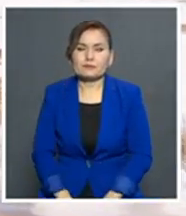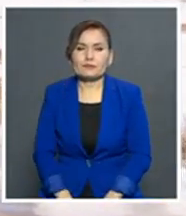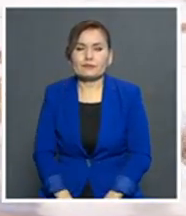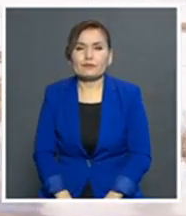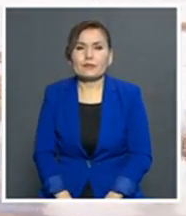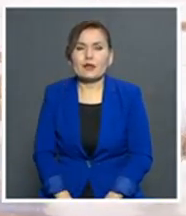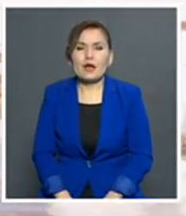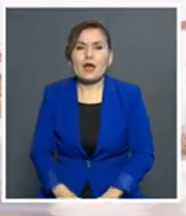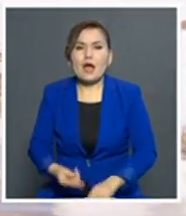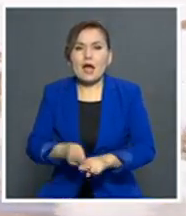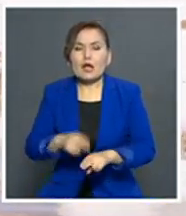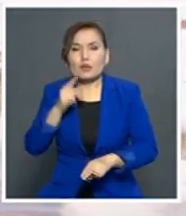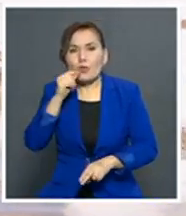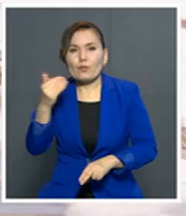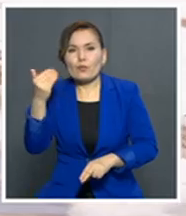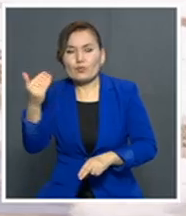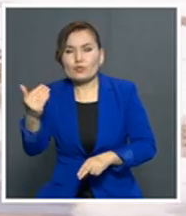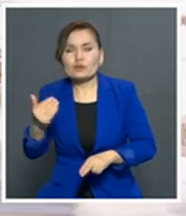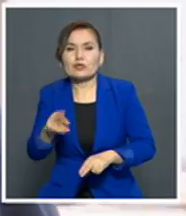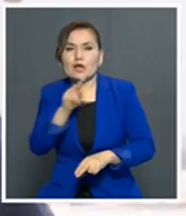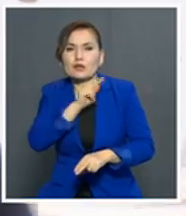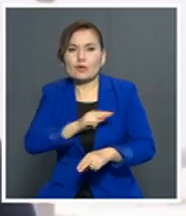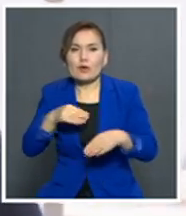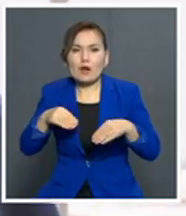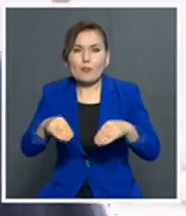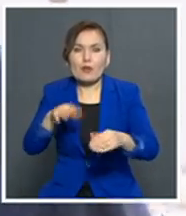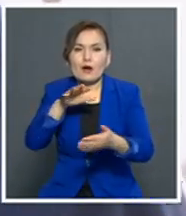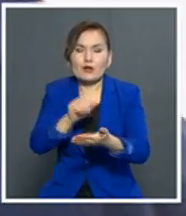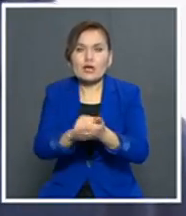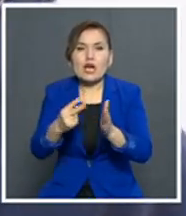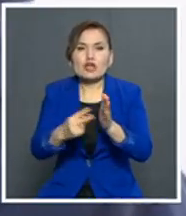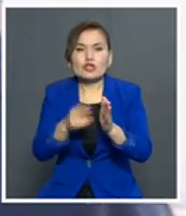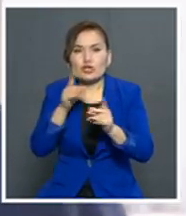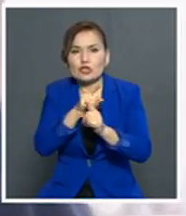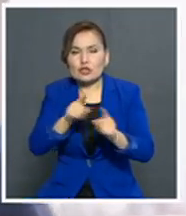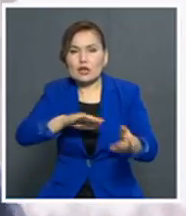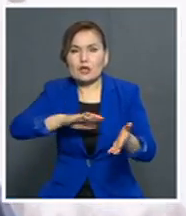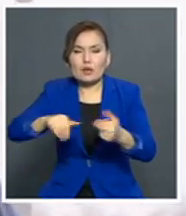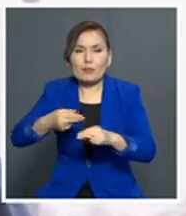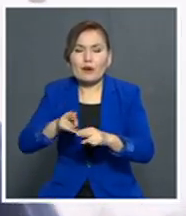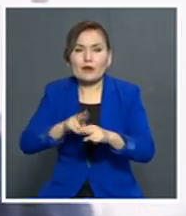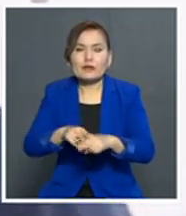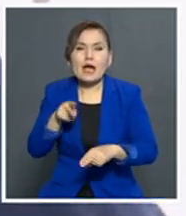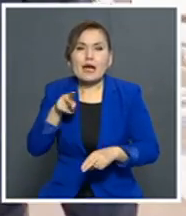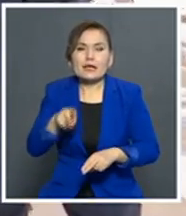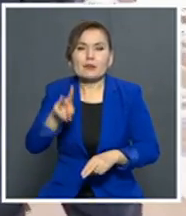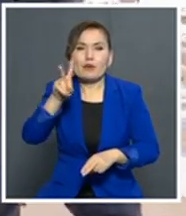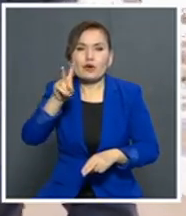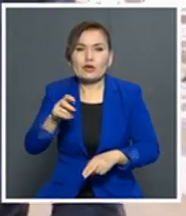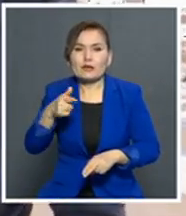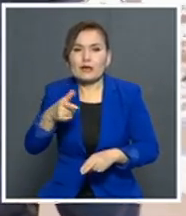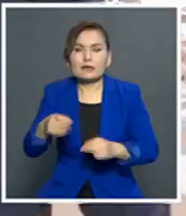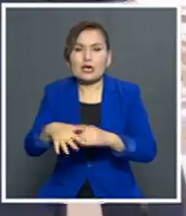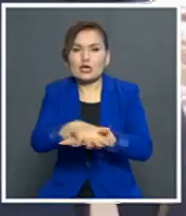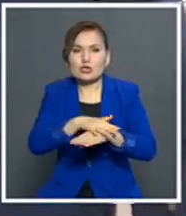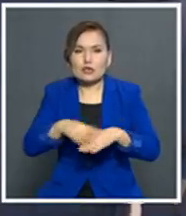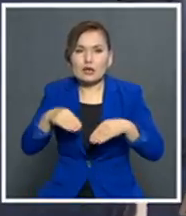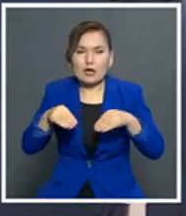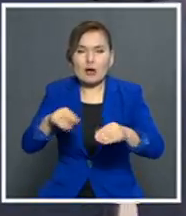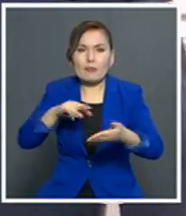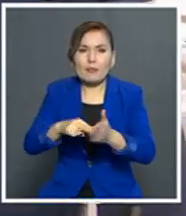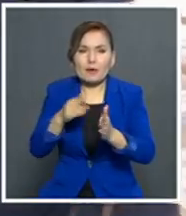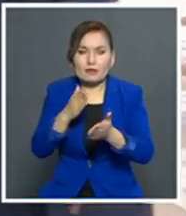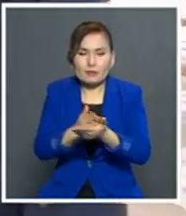Тобыл Жарқынбаевтың диқаншылықты кәсіп еткеніне 7 жыл. Биыл 2200 гектар жерге дән себуді жоспарлап отыр. Алайда жұмысты бастауға